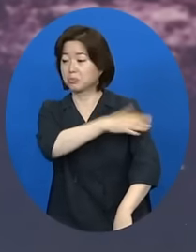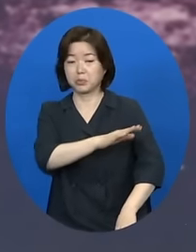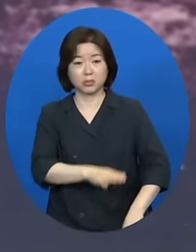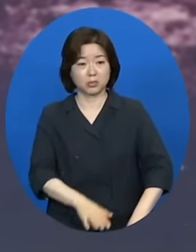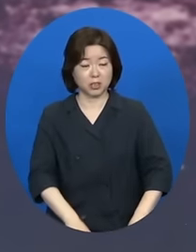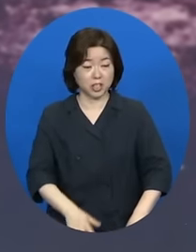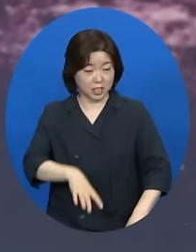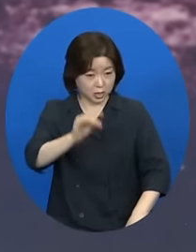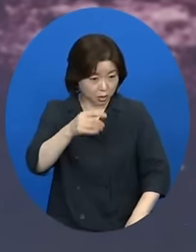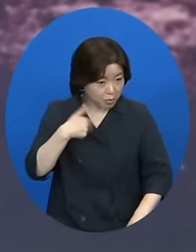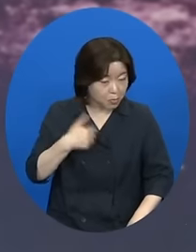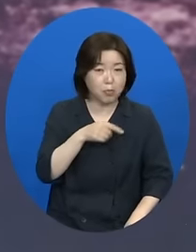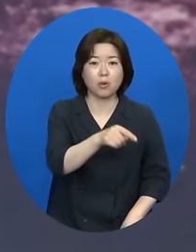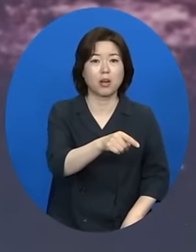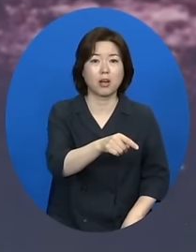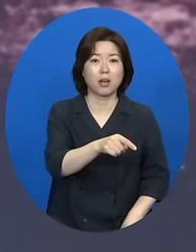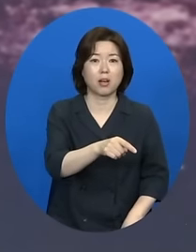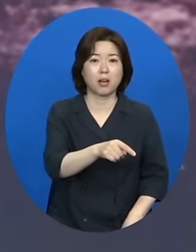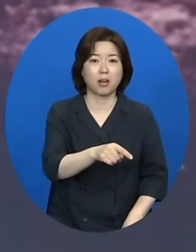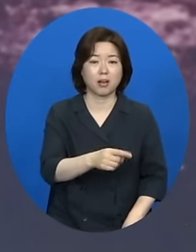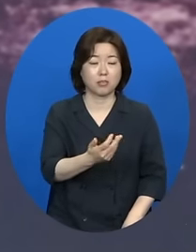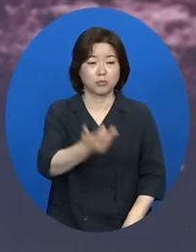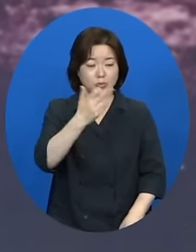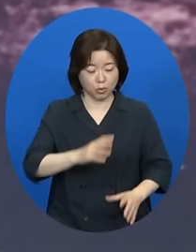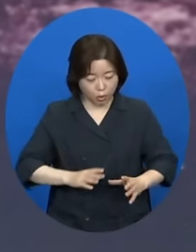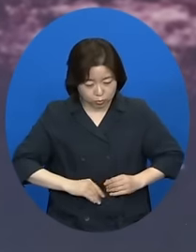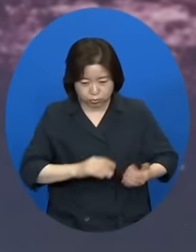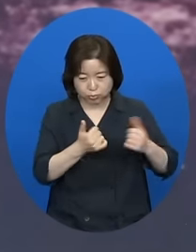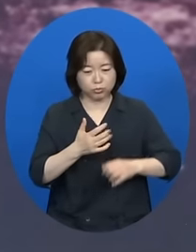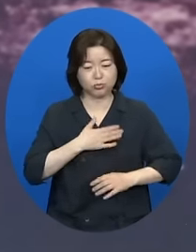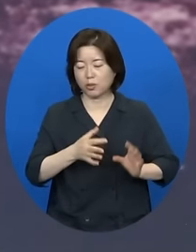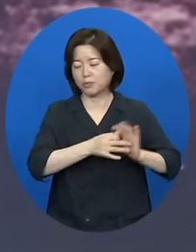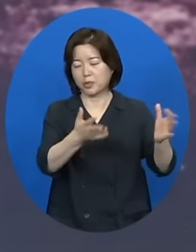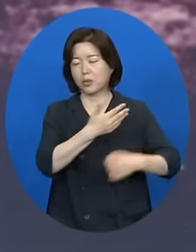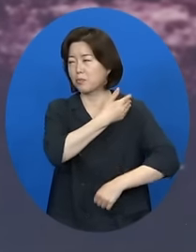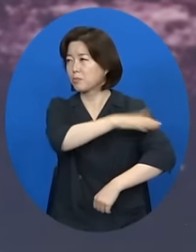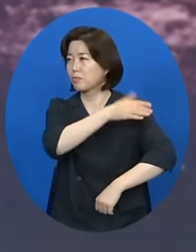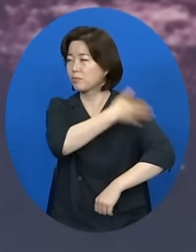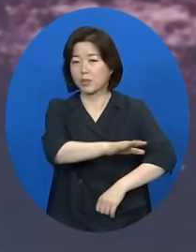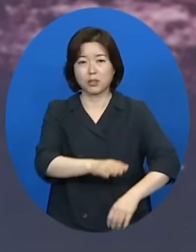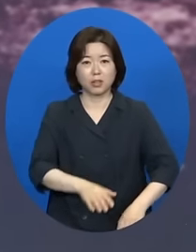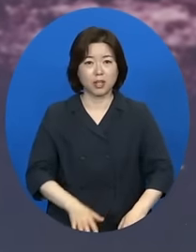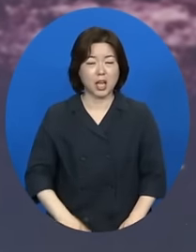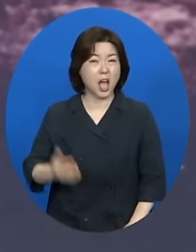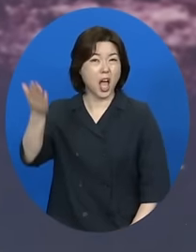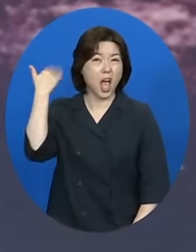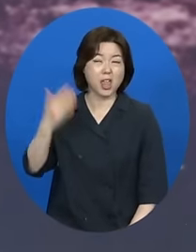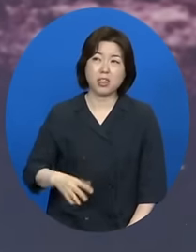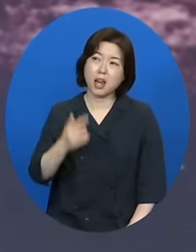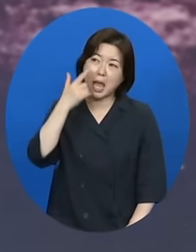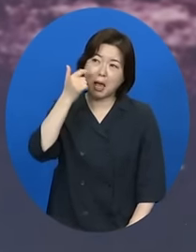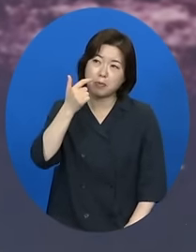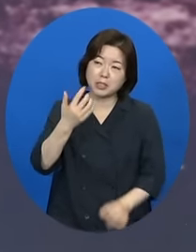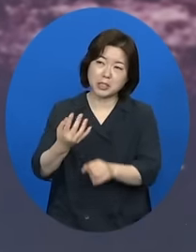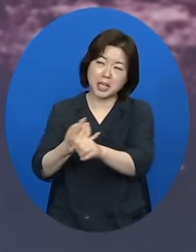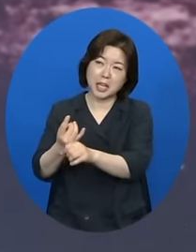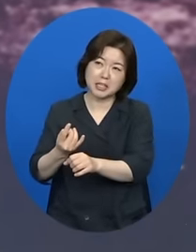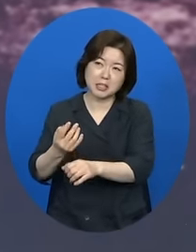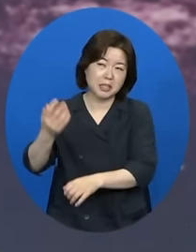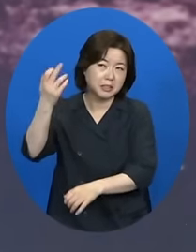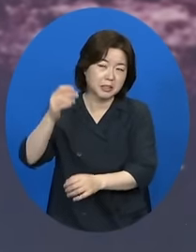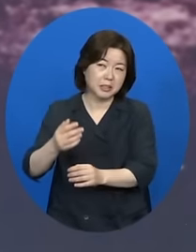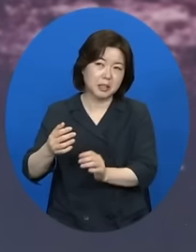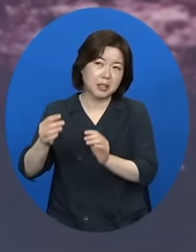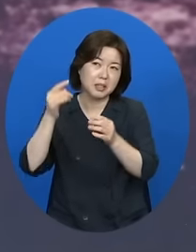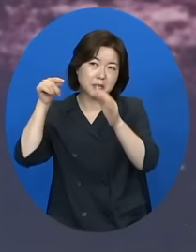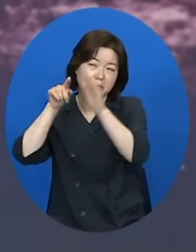못했거든. 아, 형들이 굶어 죽든 말든 무슨 상관이야, 나랑. 나도 모른 채 해야지. 아, 그때 아버지가 형 찾아가지 않았어.